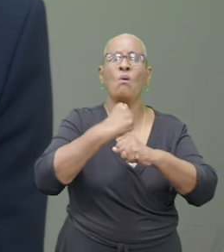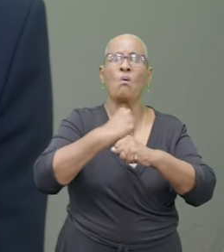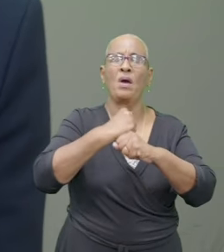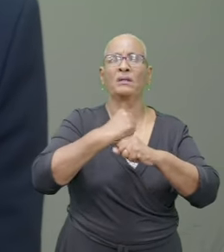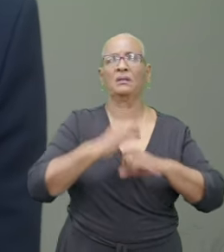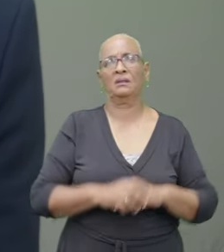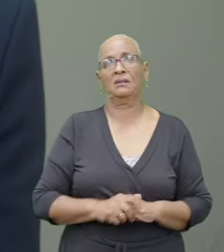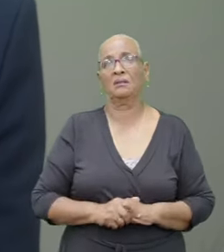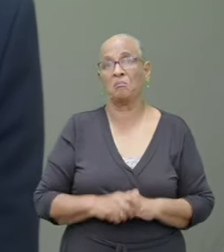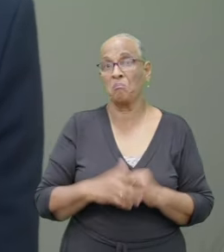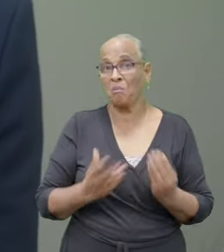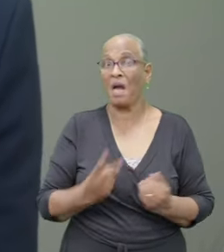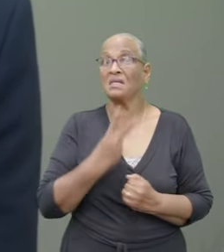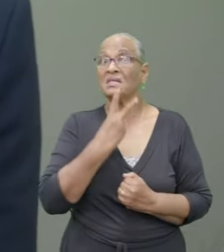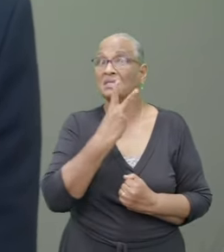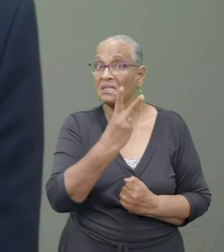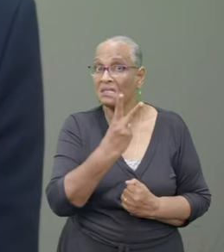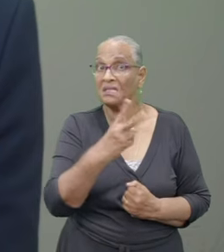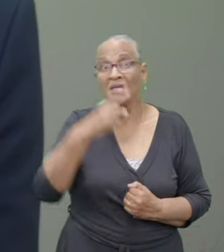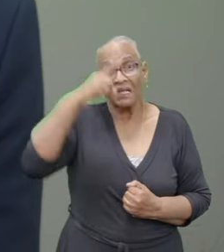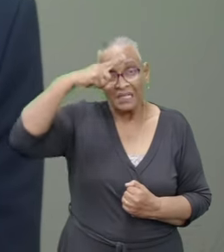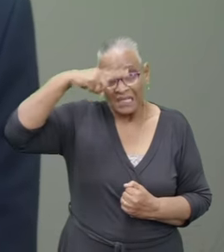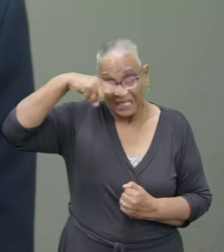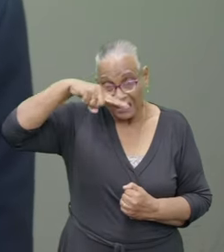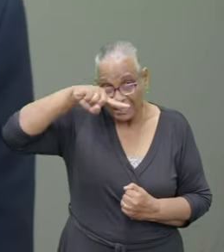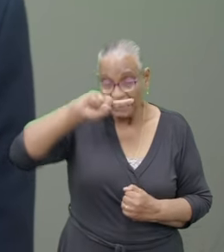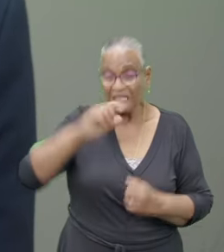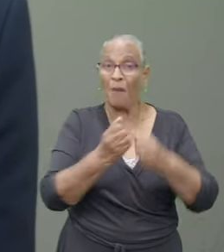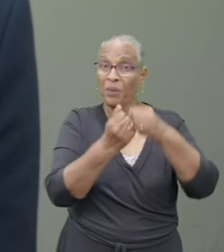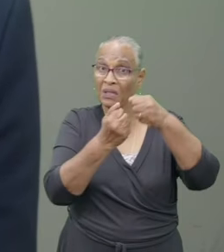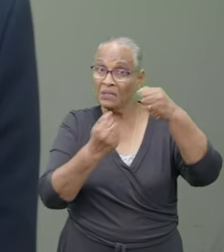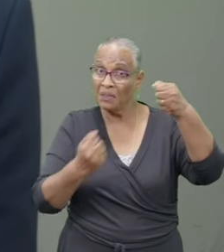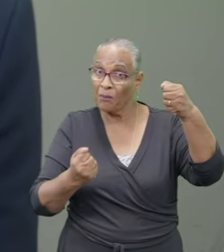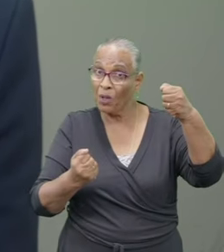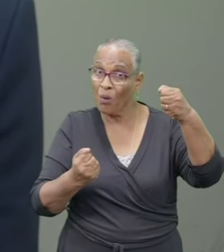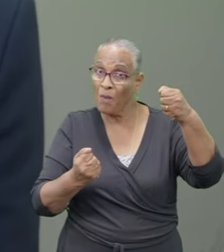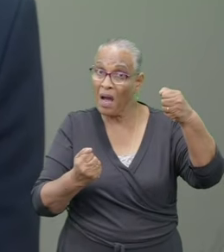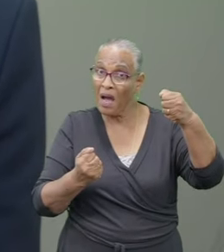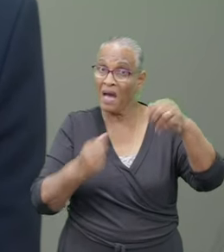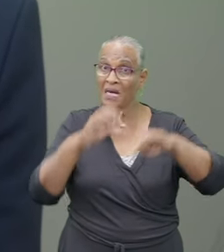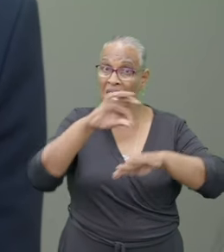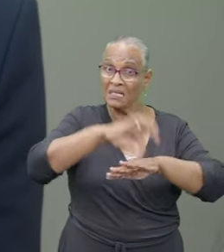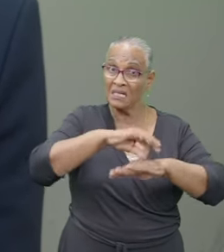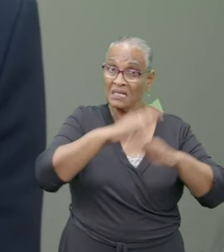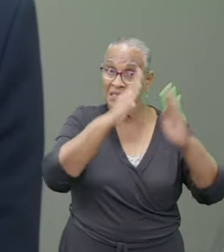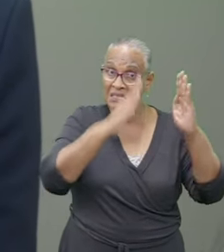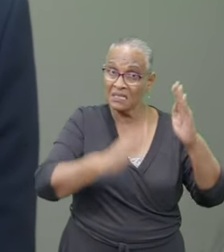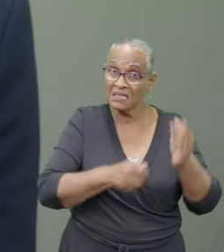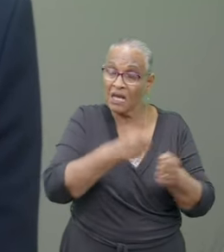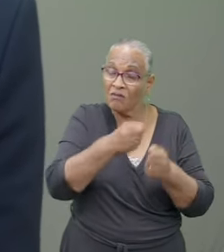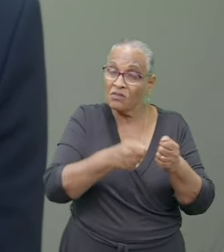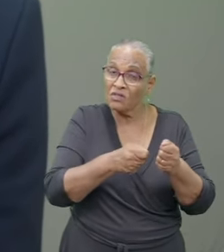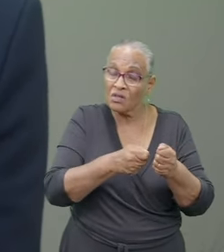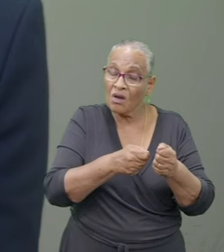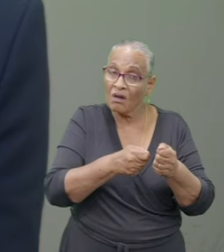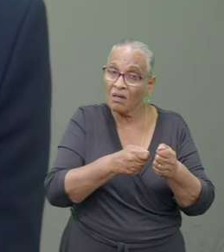er een trek is van gespecialiseerde verpleegkundigen naar het buitenland. En Je kan dan natuurlijk diverse dingen doen. Je kan ook gewoon doorgaan met